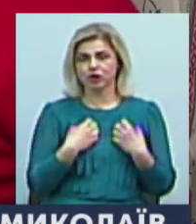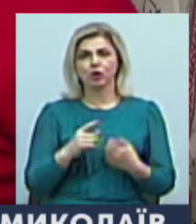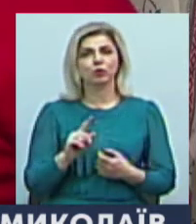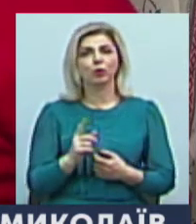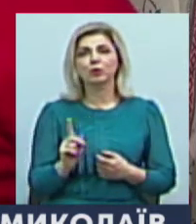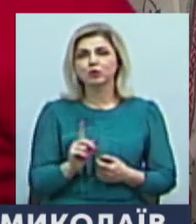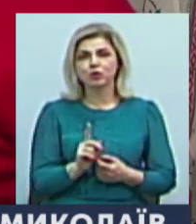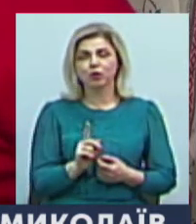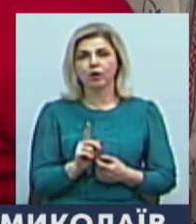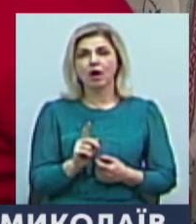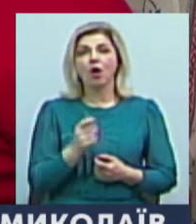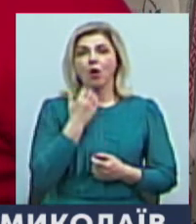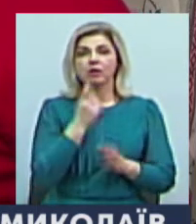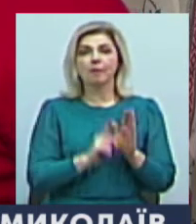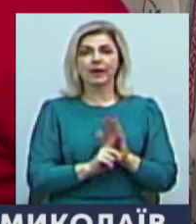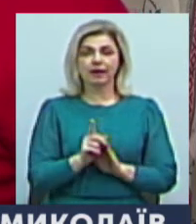що прийде